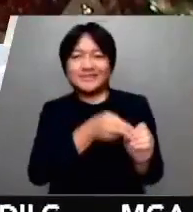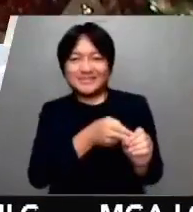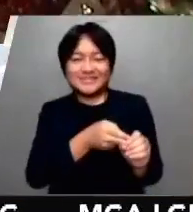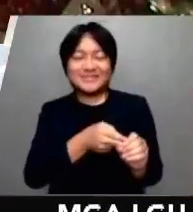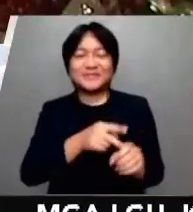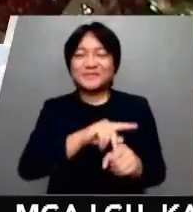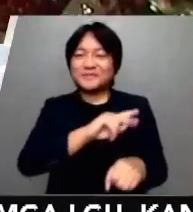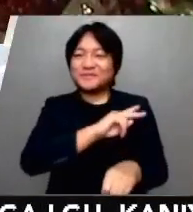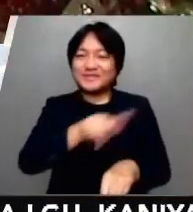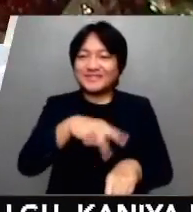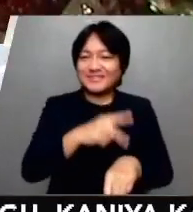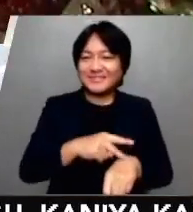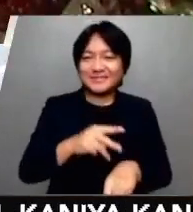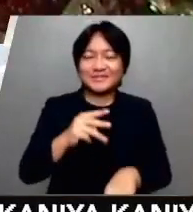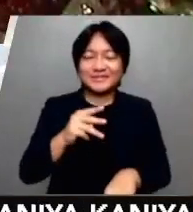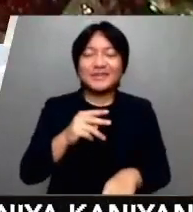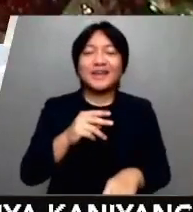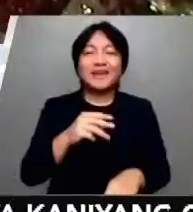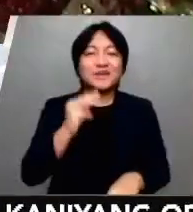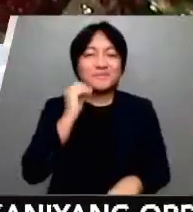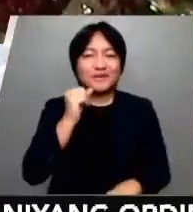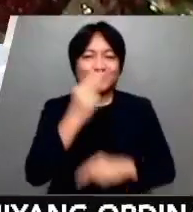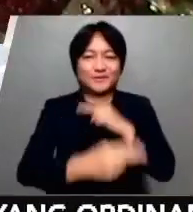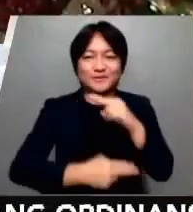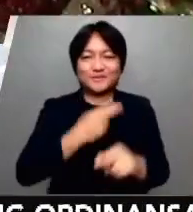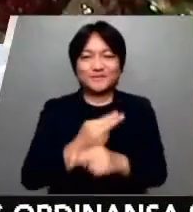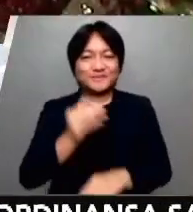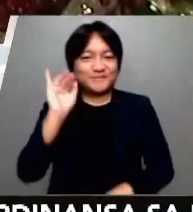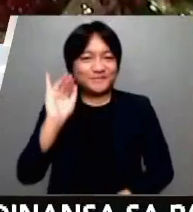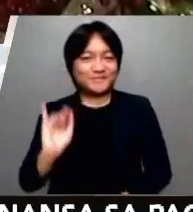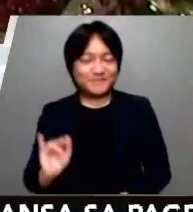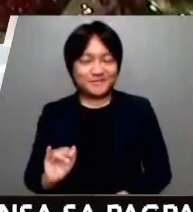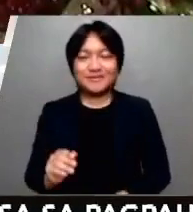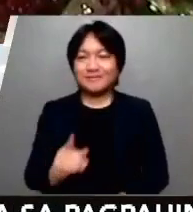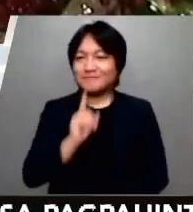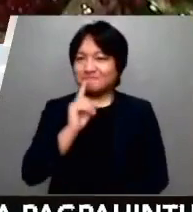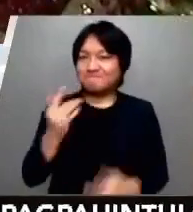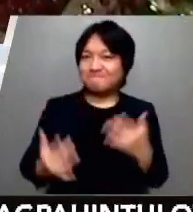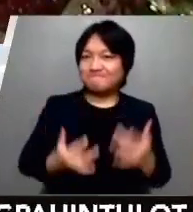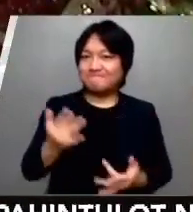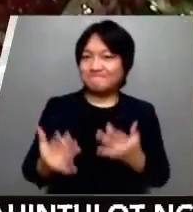so excited for my role. Nako, abangan niya yan. Did you bring your...